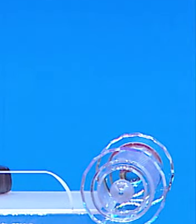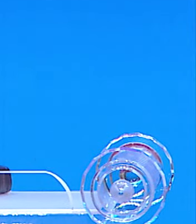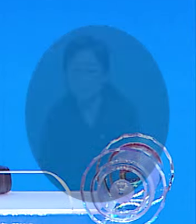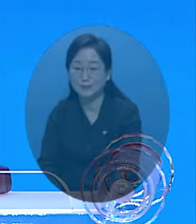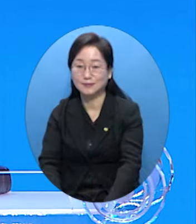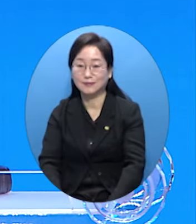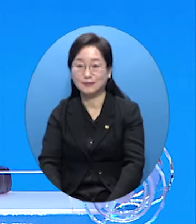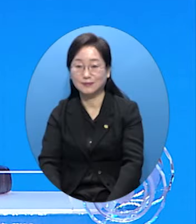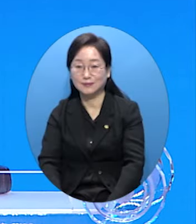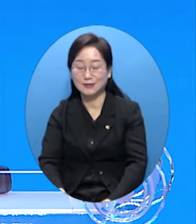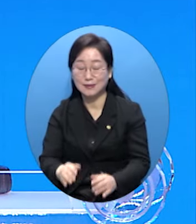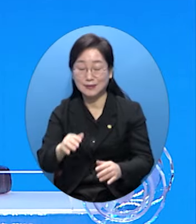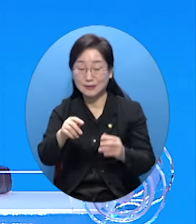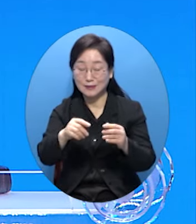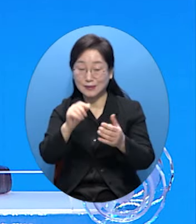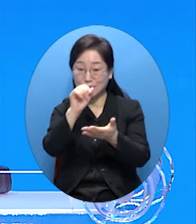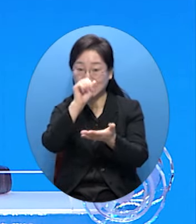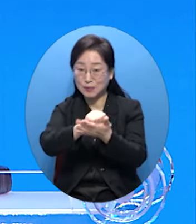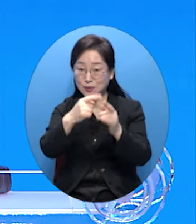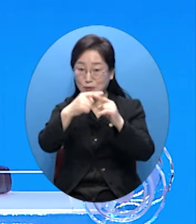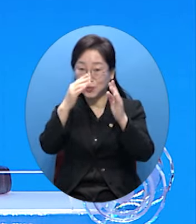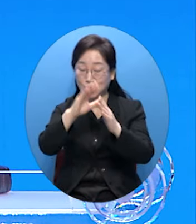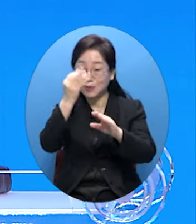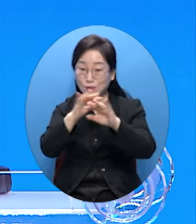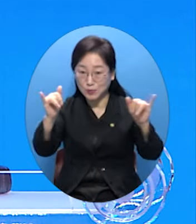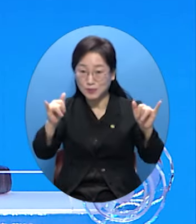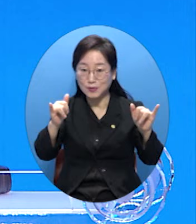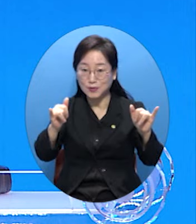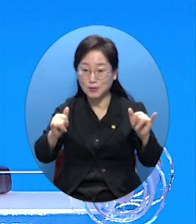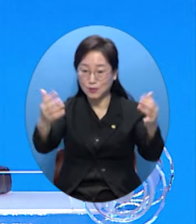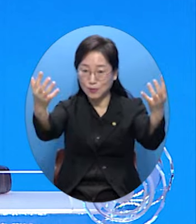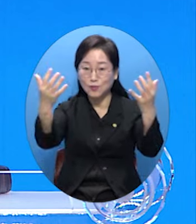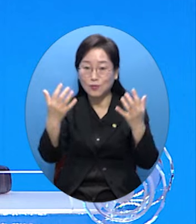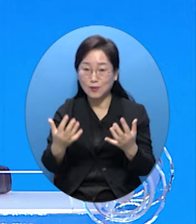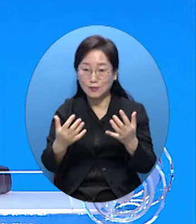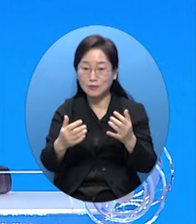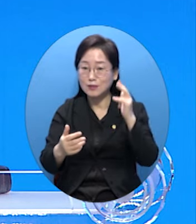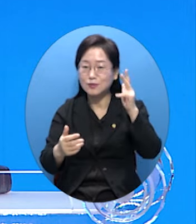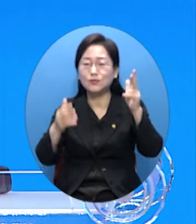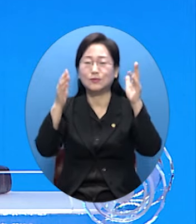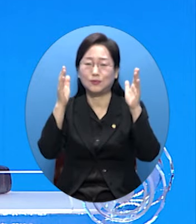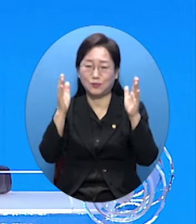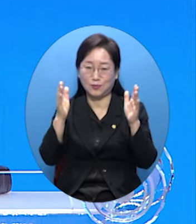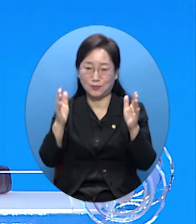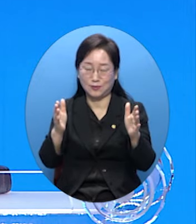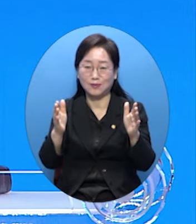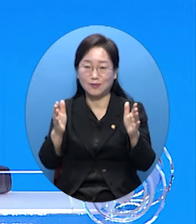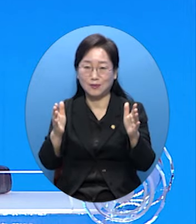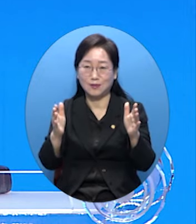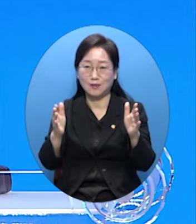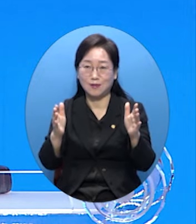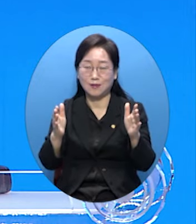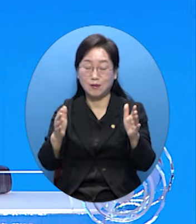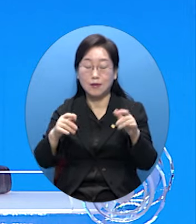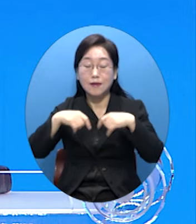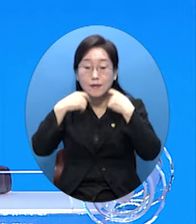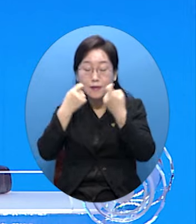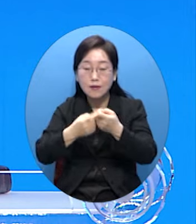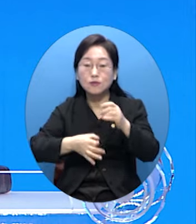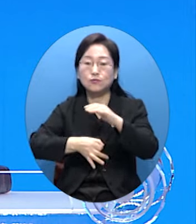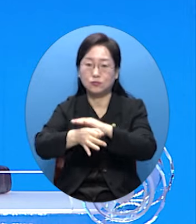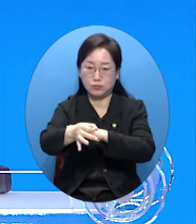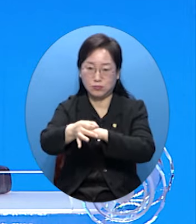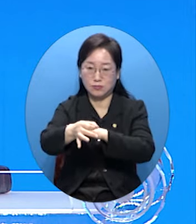우리 시대 아피스트 교회 성도님들이 와서 일주일간 본인들이 다 자비량으로